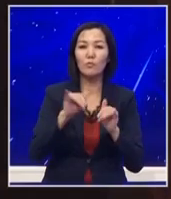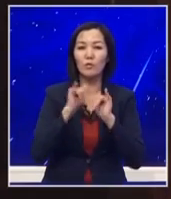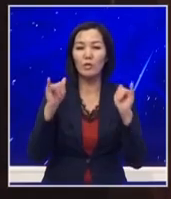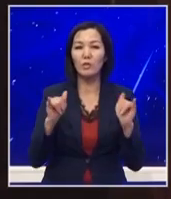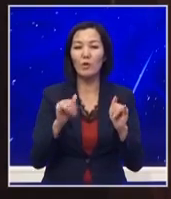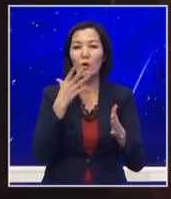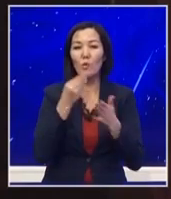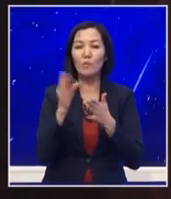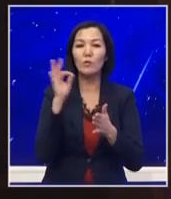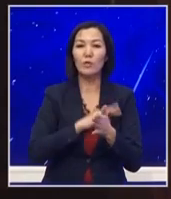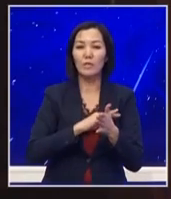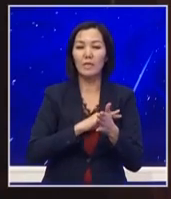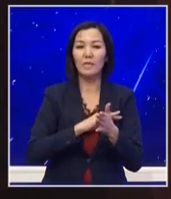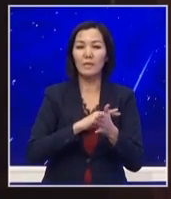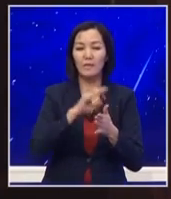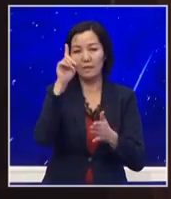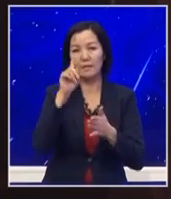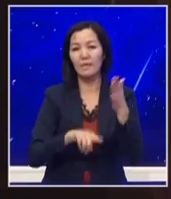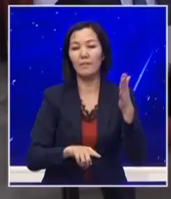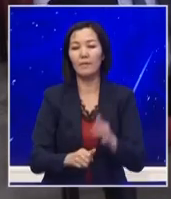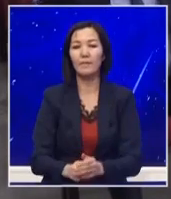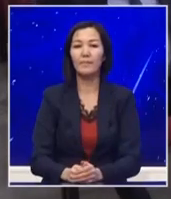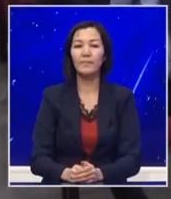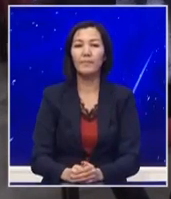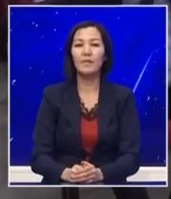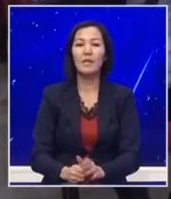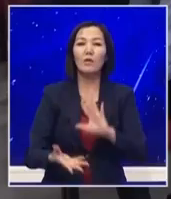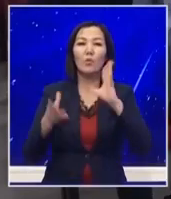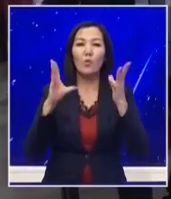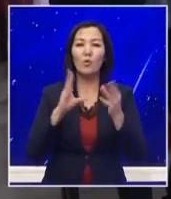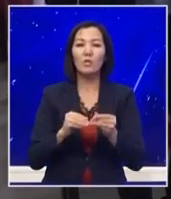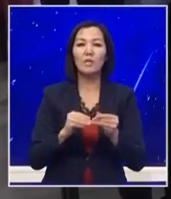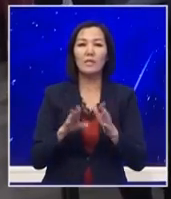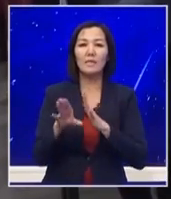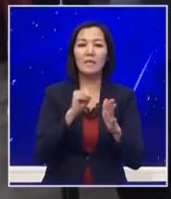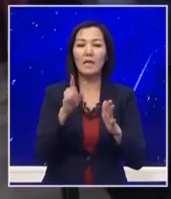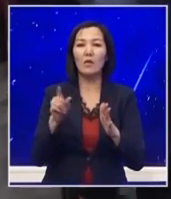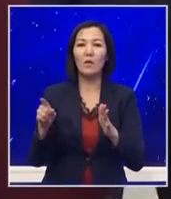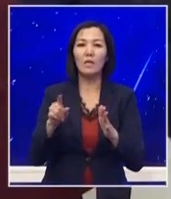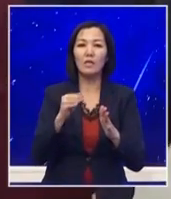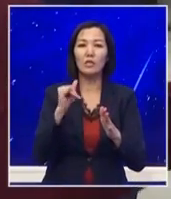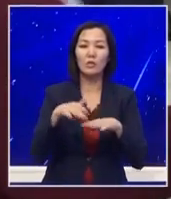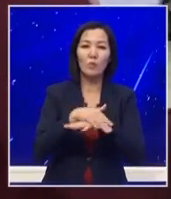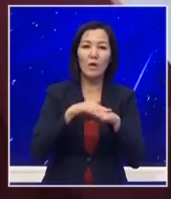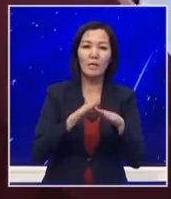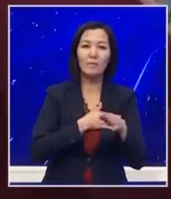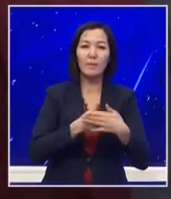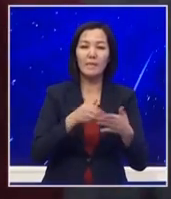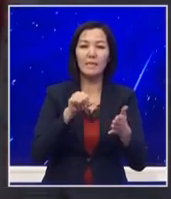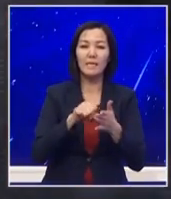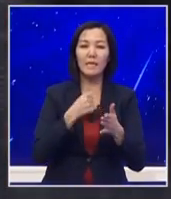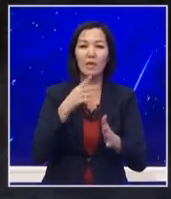көтеруге өз үлесін қосады деп сенемін. Тоғытері сайлау жетісулықтардың саяси белсенділігін айғақтады. Дауыс